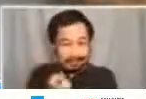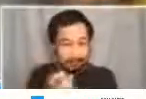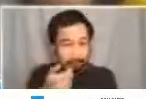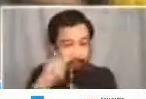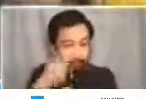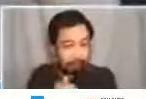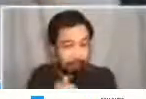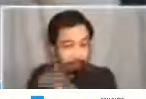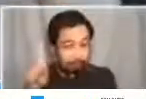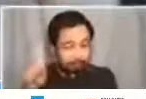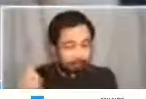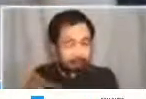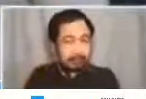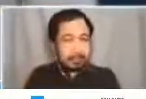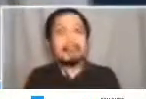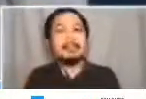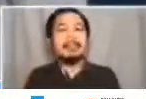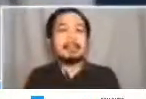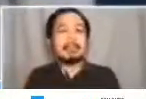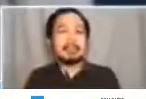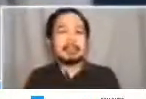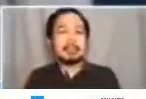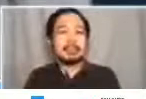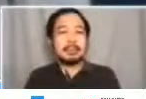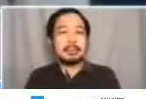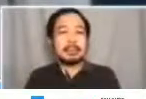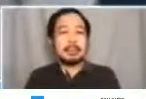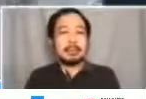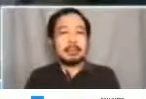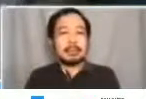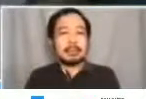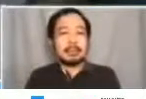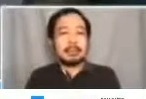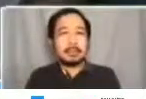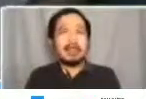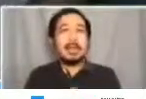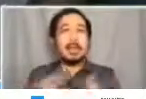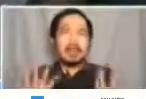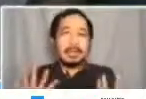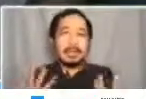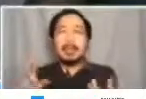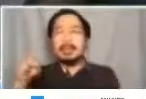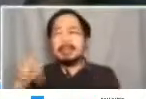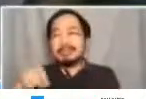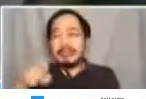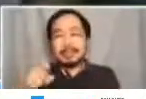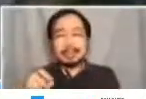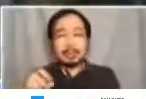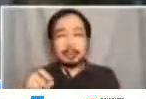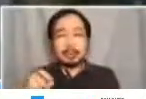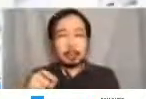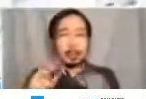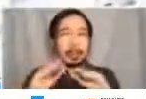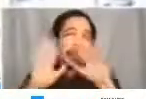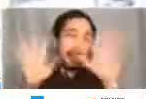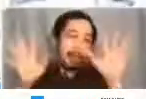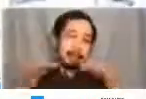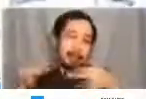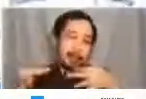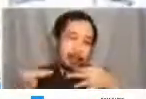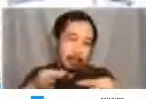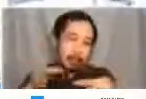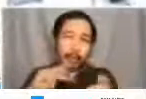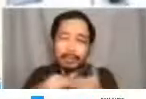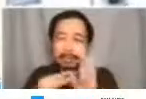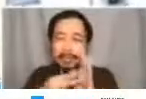mula po sa pagtungtong ng airport hanggang pagbaba sa destination. Unang-una. Pangalawa po, lahat po ng eroplano natin, lahat